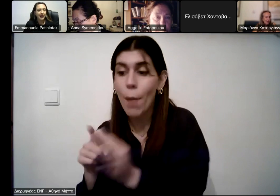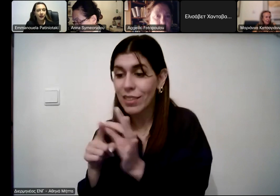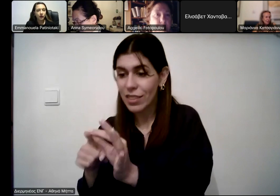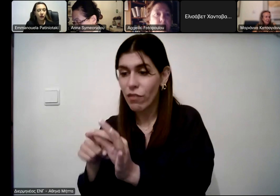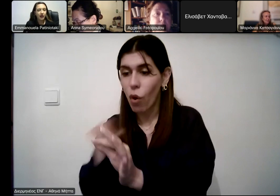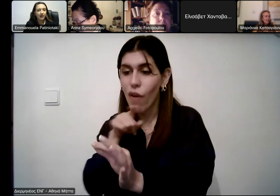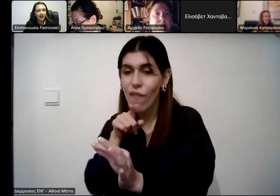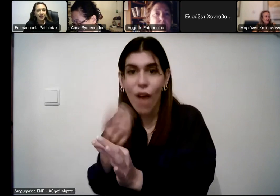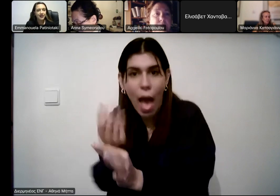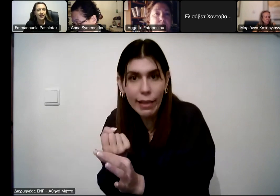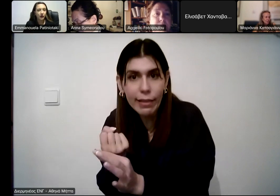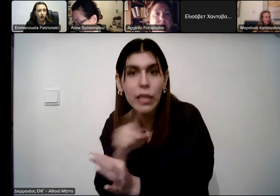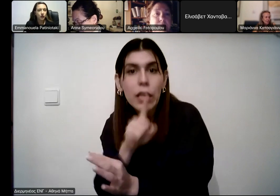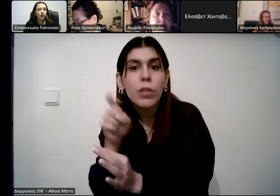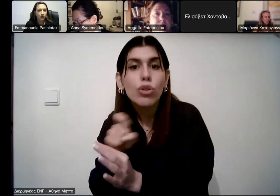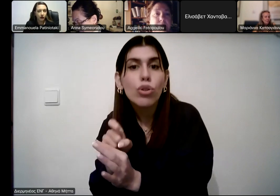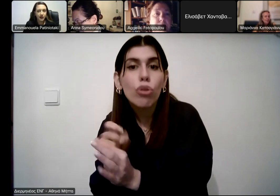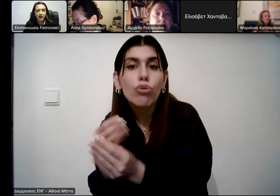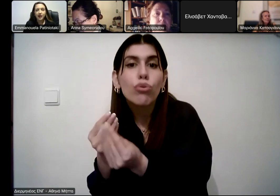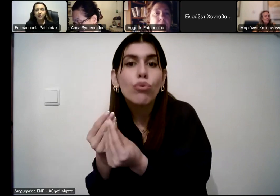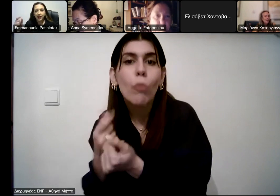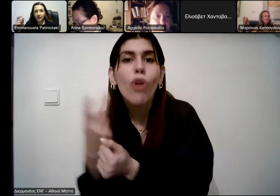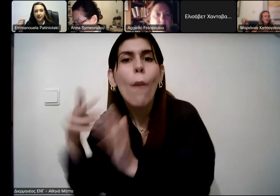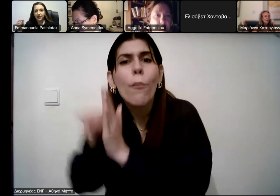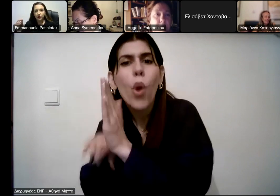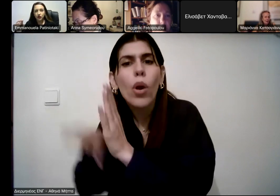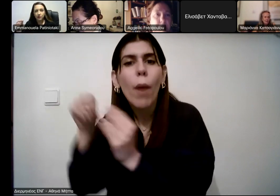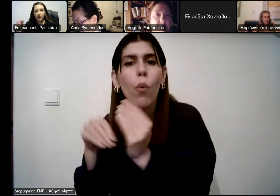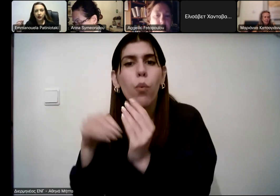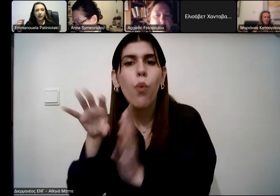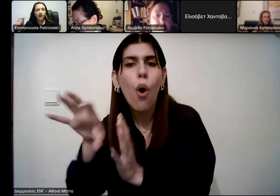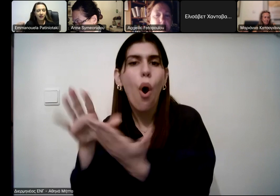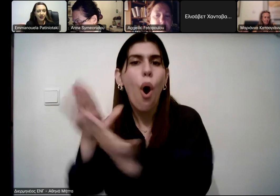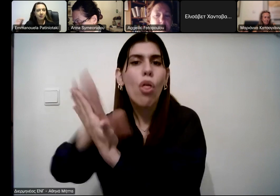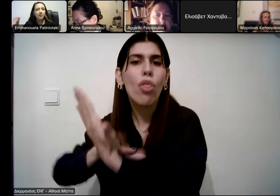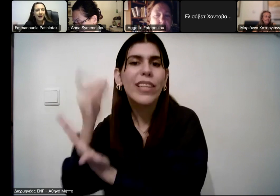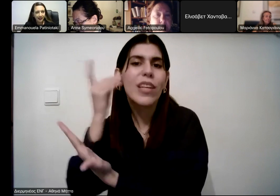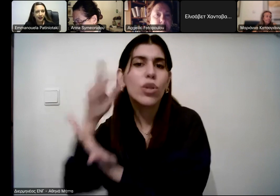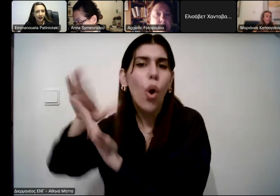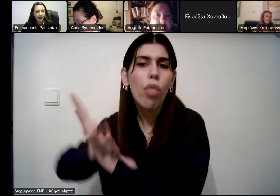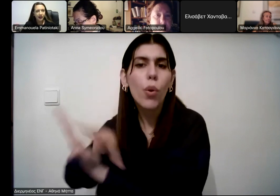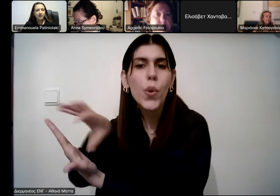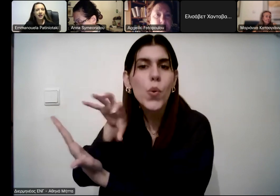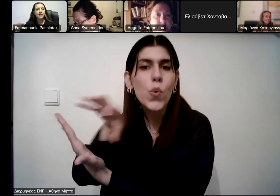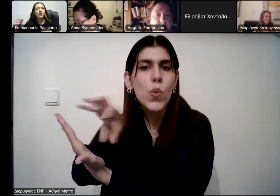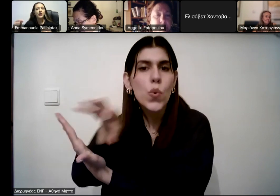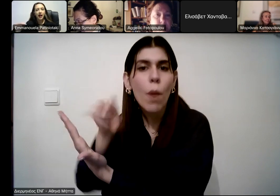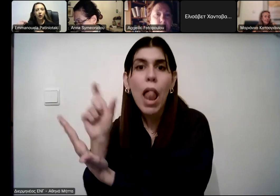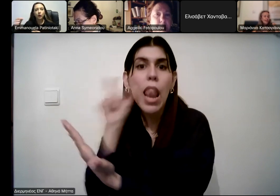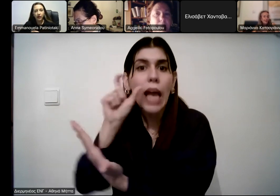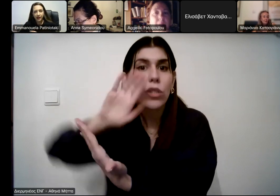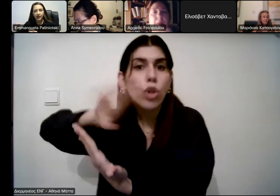το παπάκι, όταν το διαβάζει ένας αναγνώστης οθόνης, φτάνει σε αυτό το σημείο και διαβάζει παπάκι. Διαβάζει